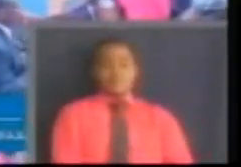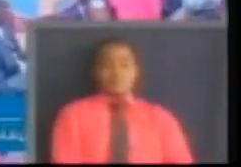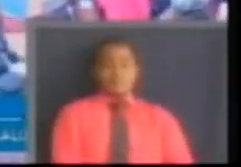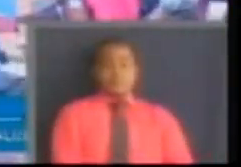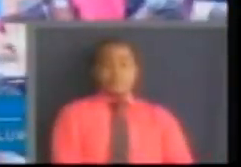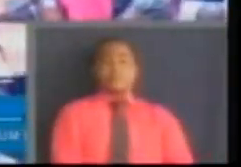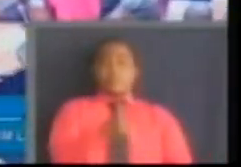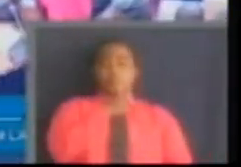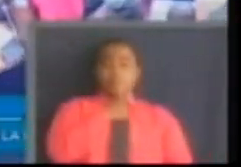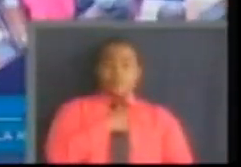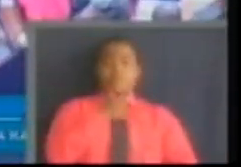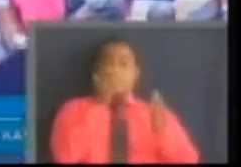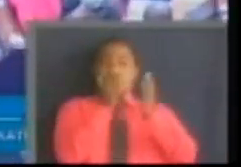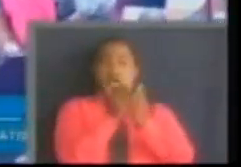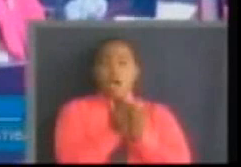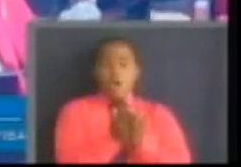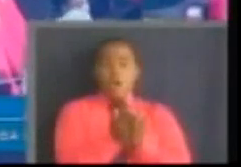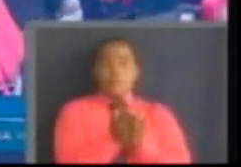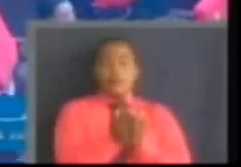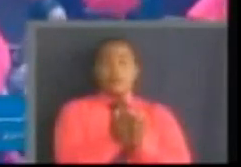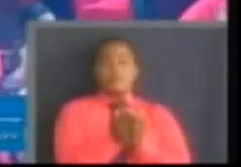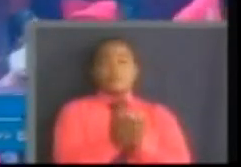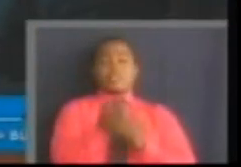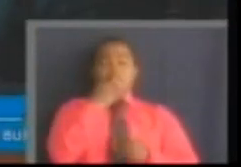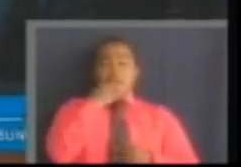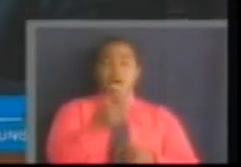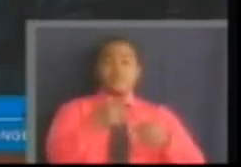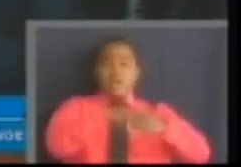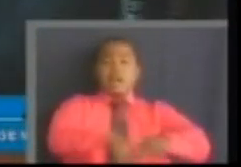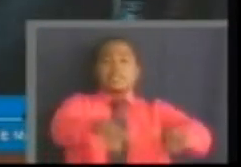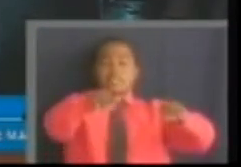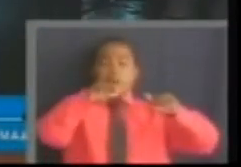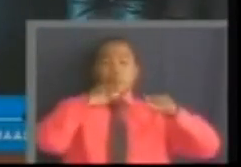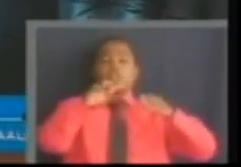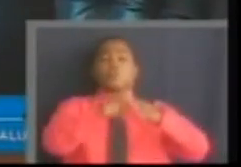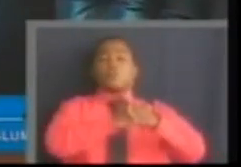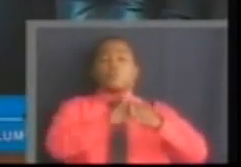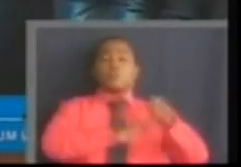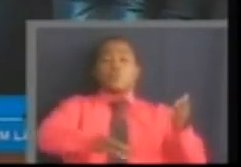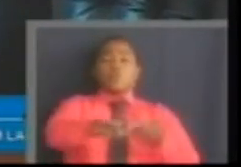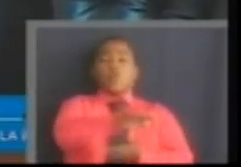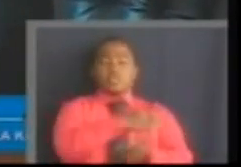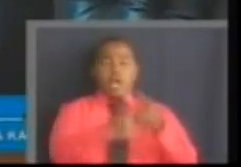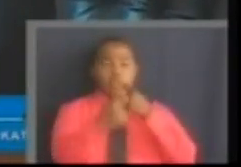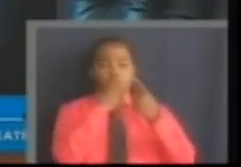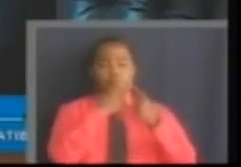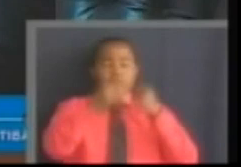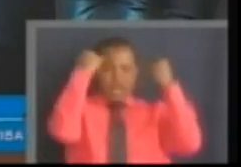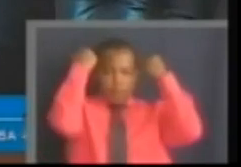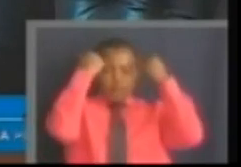nimpe taarifa tu au nilipe taarifa bunge lako tukufu kuhusu yale yote aliyoongea Mheshimiwa